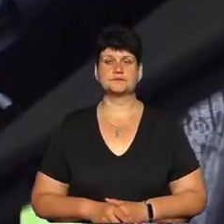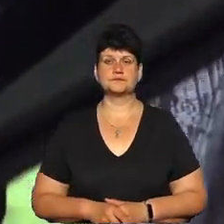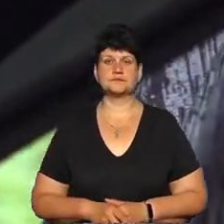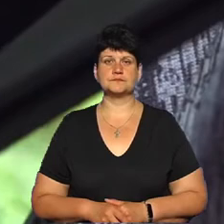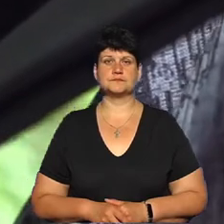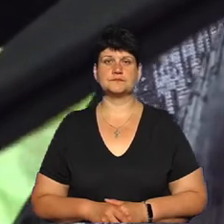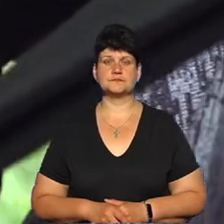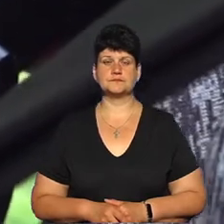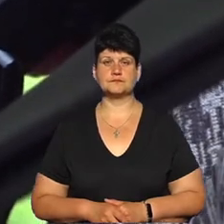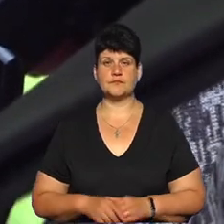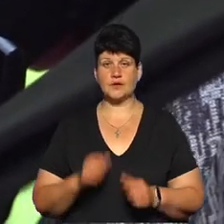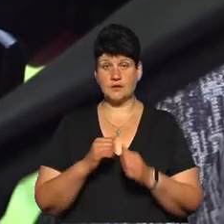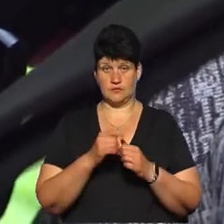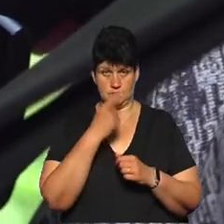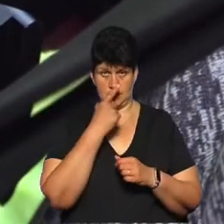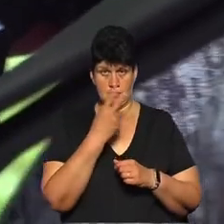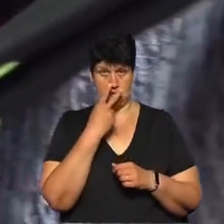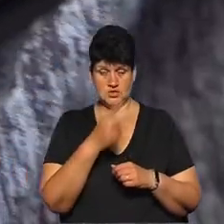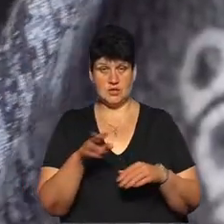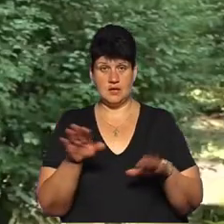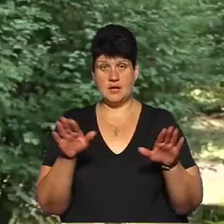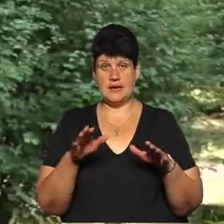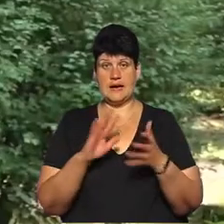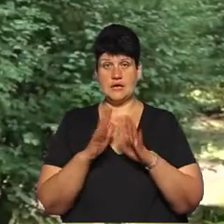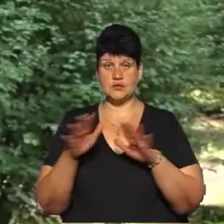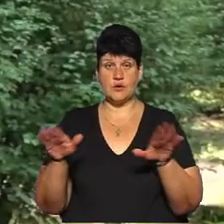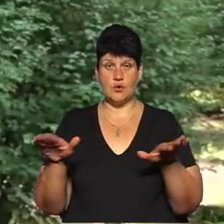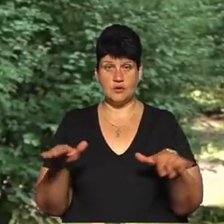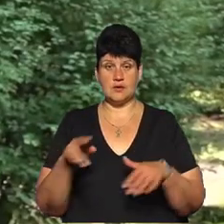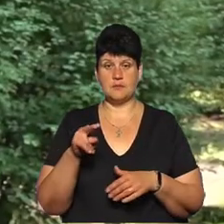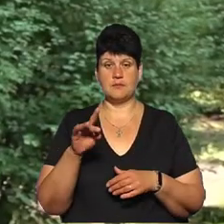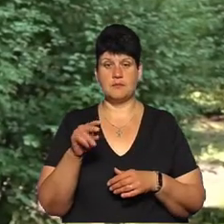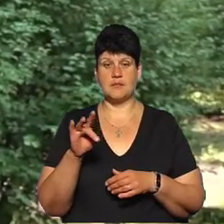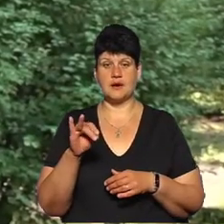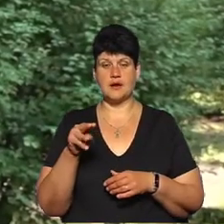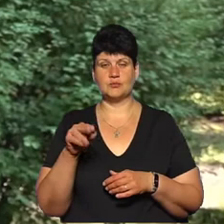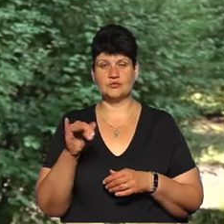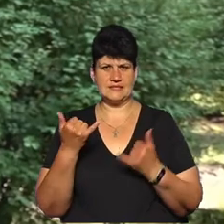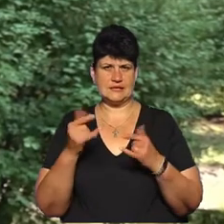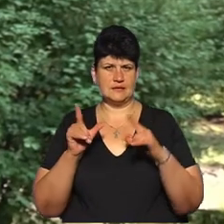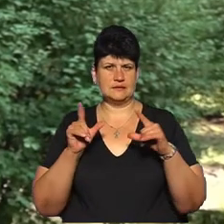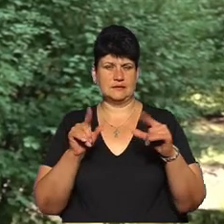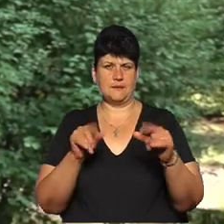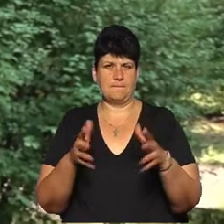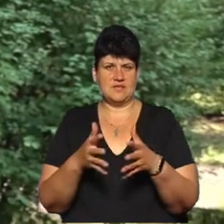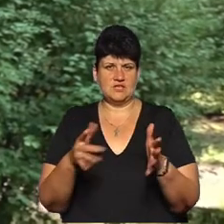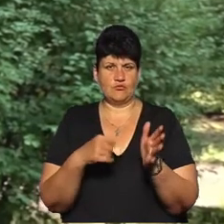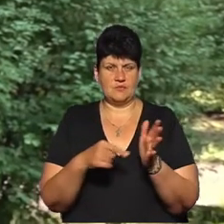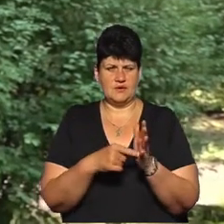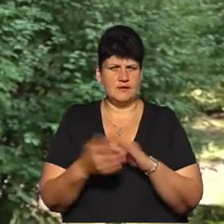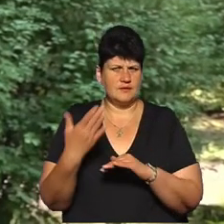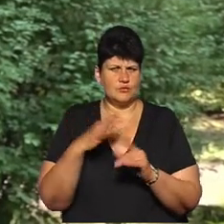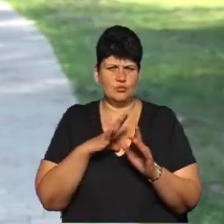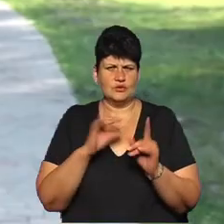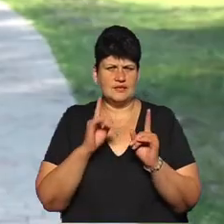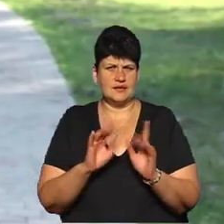Щойно ми побачили лісового голуба, який ще називається припутень. Вони зараз більше мігрують до міста. Колись вони селилися тільки в лісах, тому він